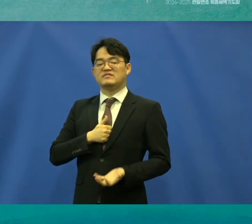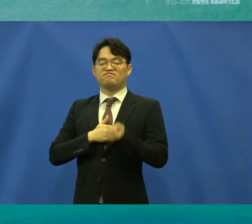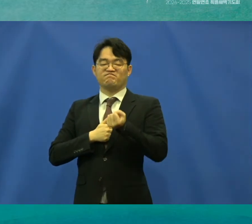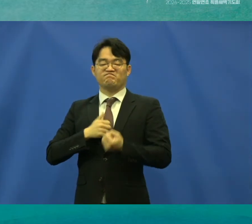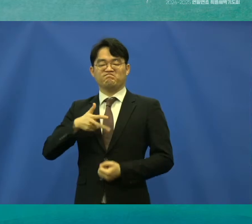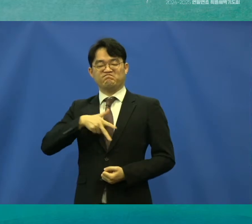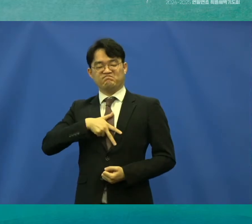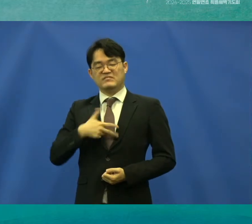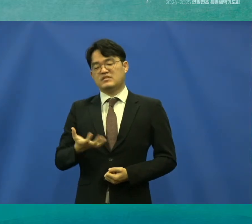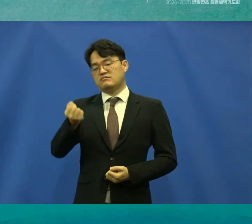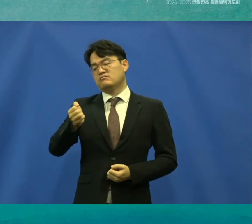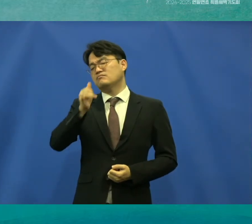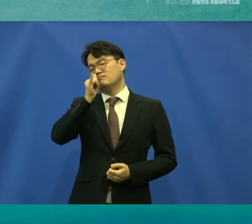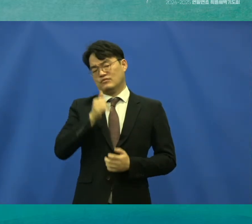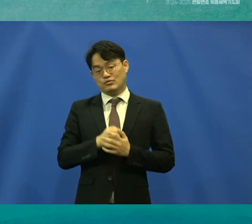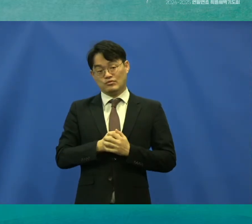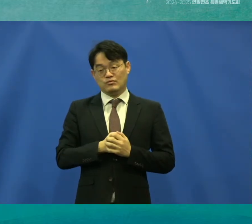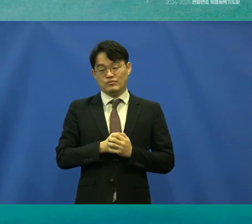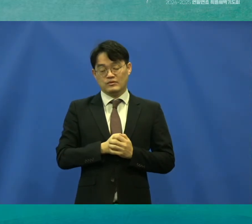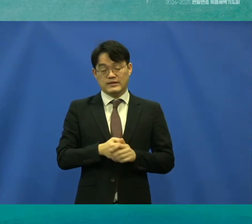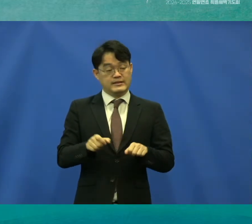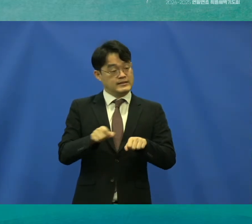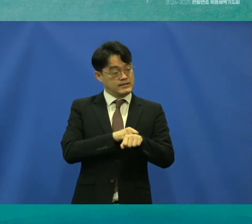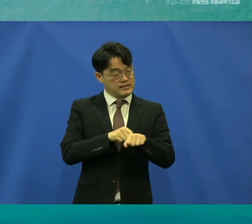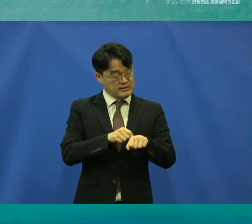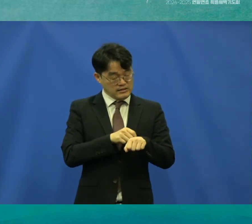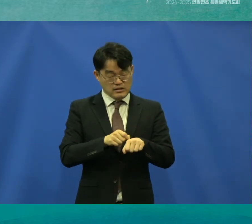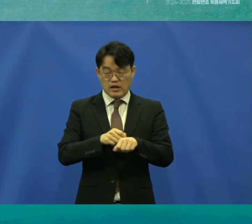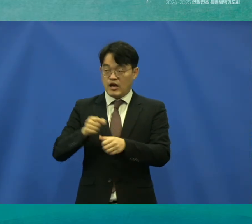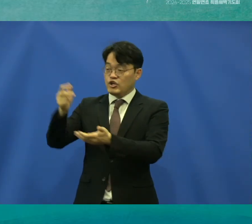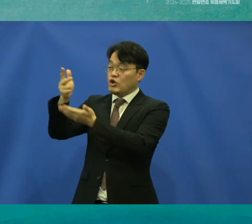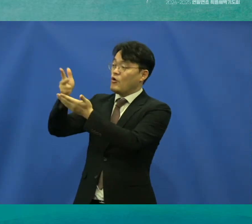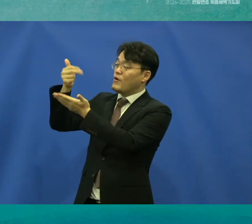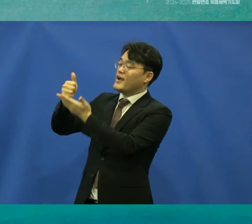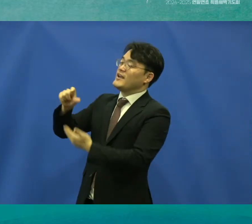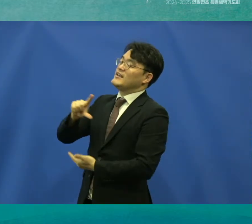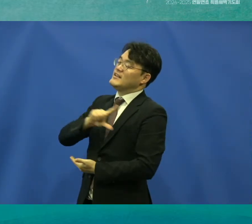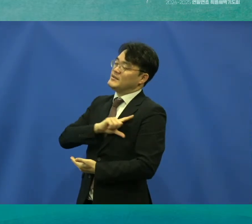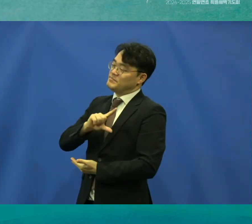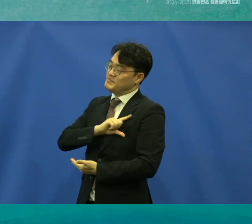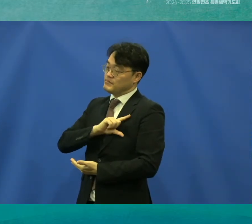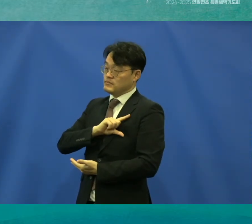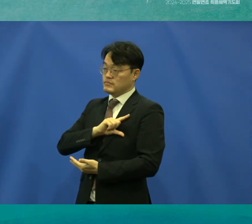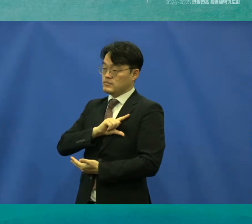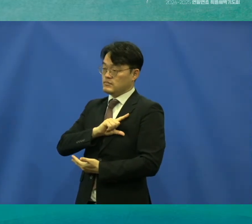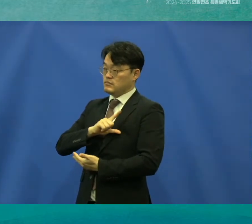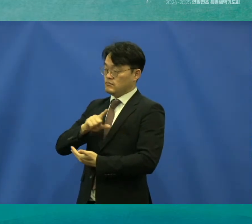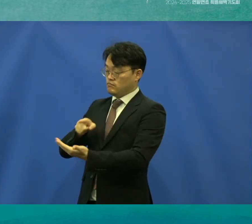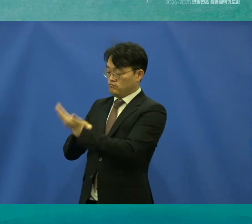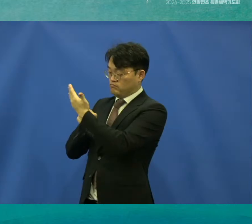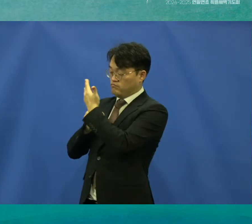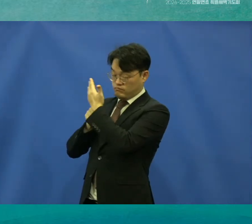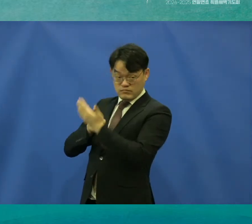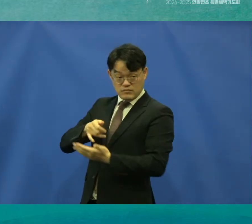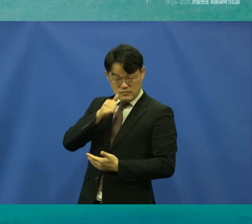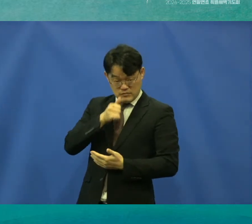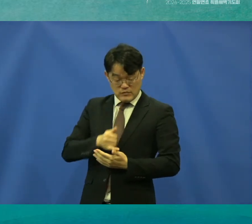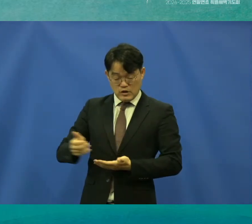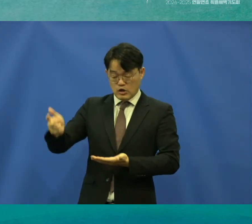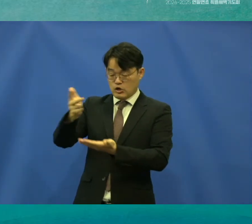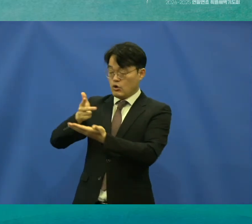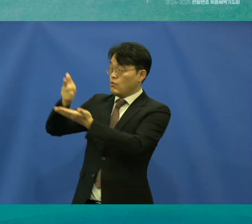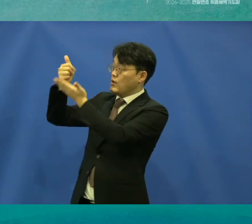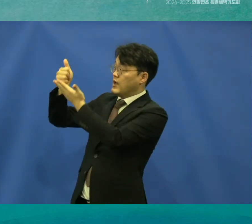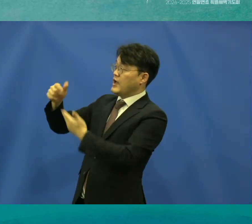특히 요나서에서는 여호와의 이름이 계속 쓰여집니다. 여호와라는 이름을 언급할 때는